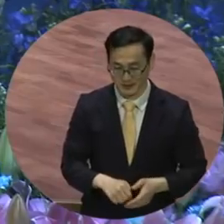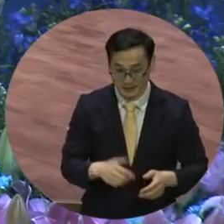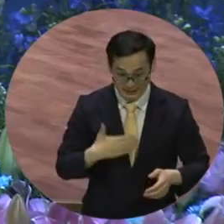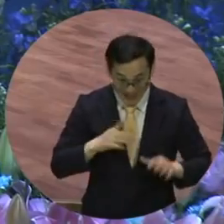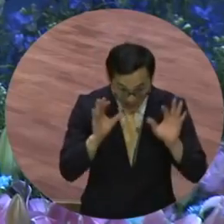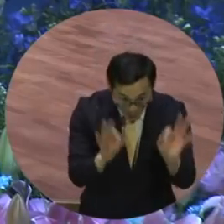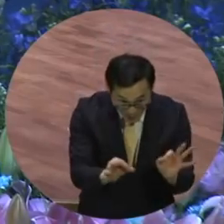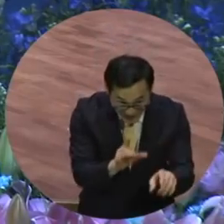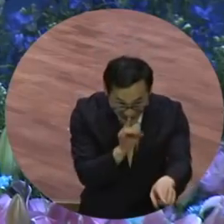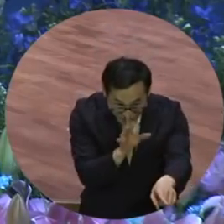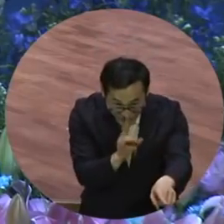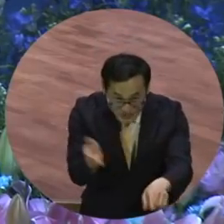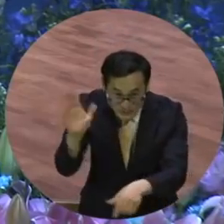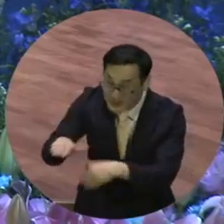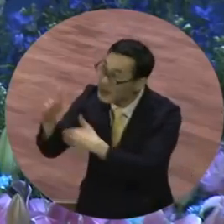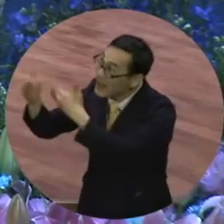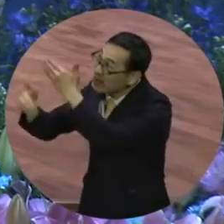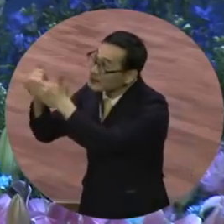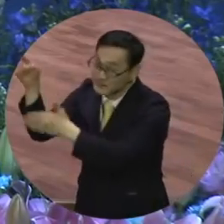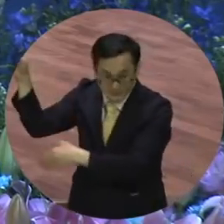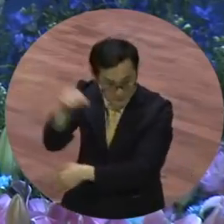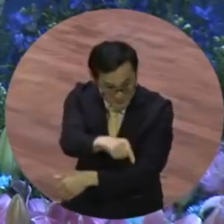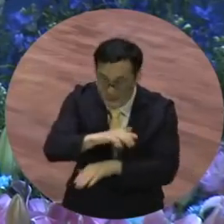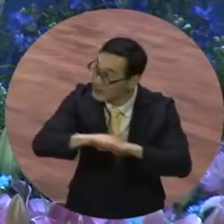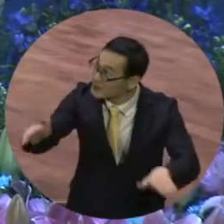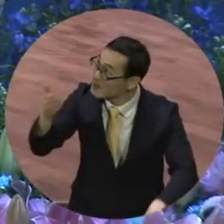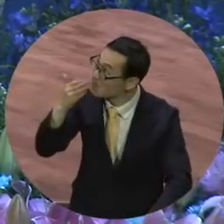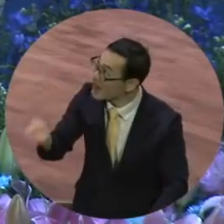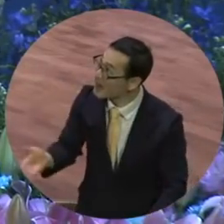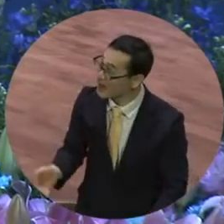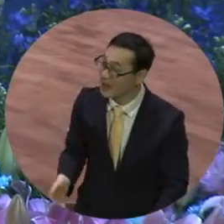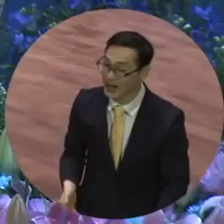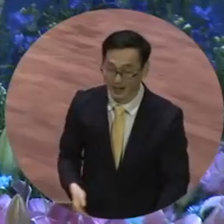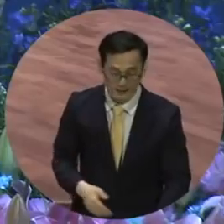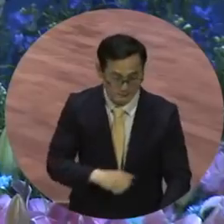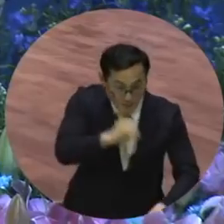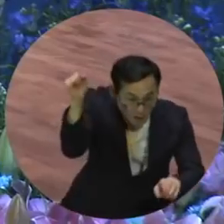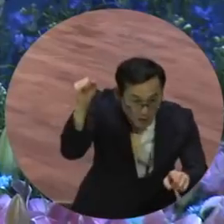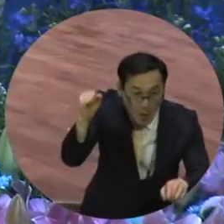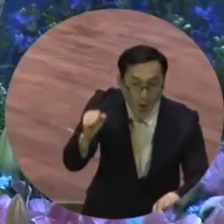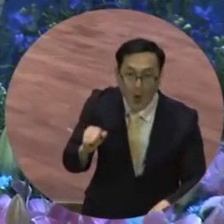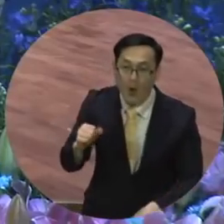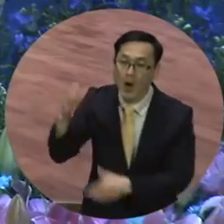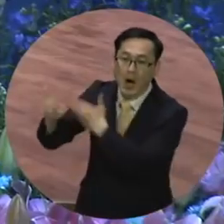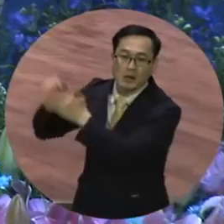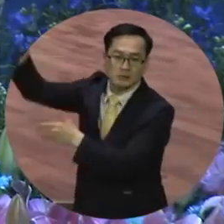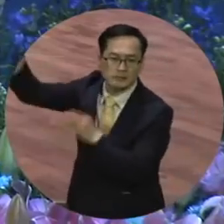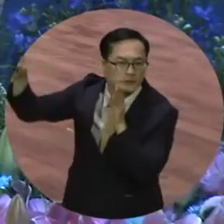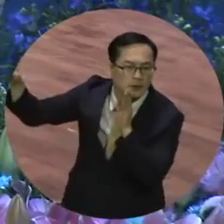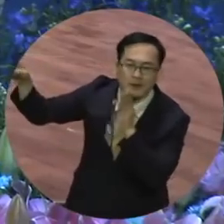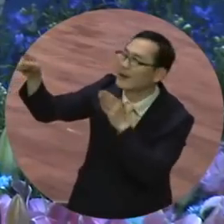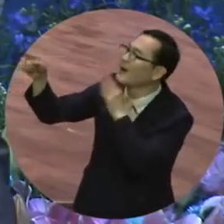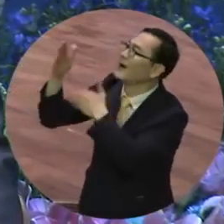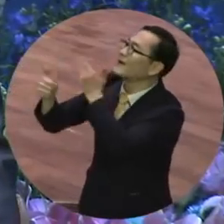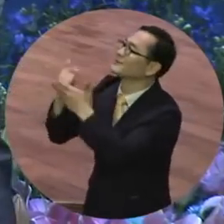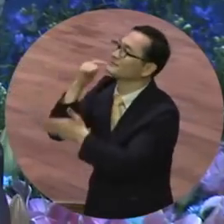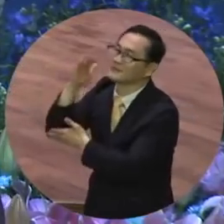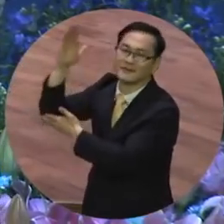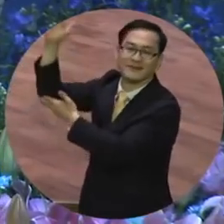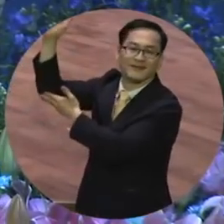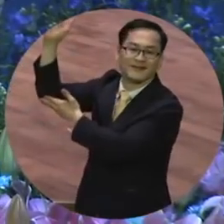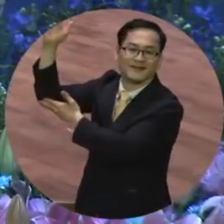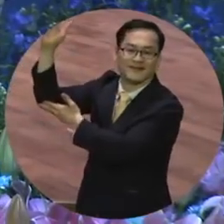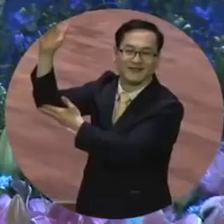하나님이 아니면 이 일을 해결할 수 없는데 하나님이 하셨구나. 이러면요 믿음이